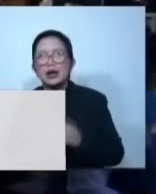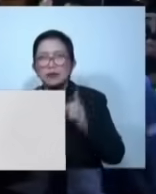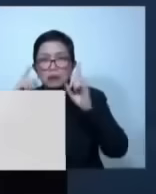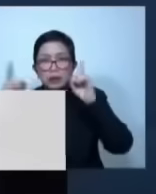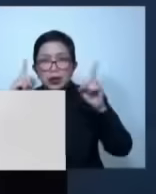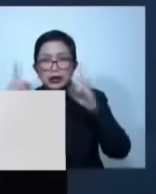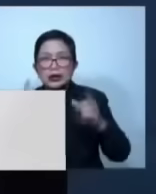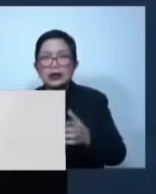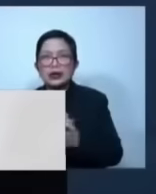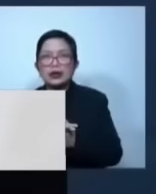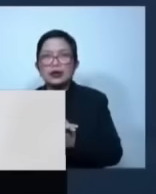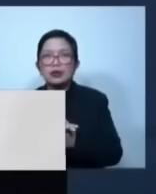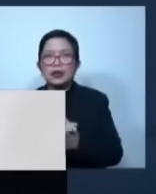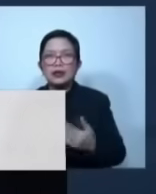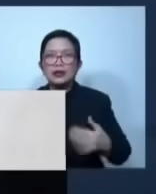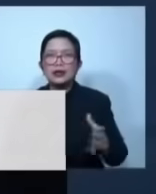cendana